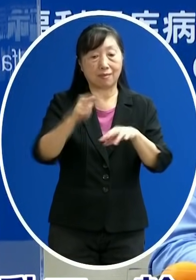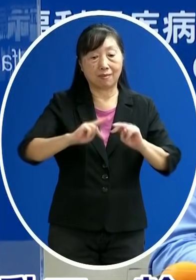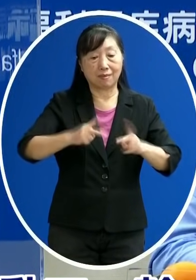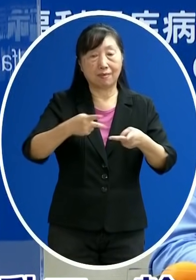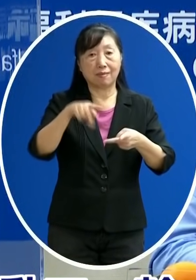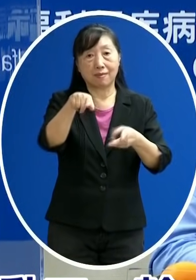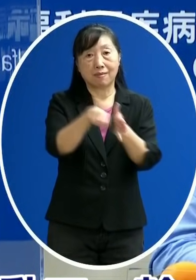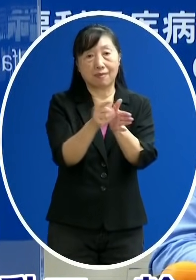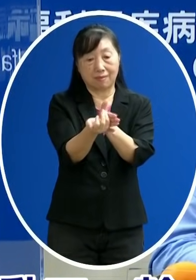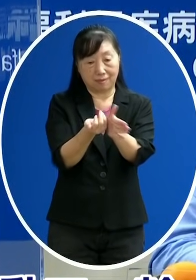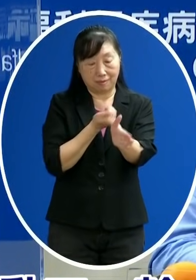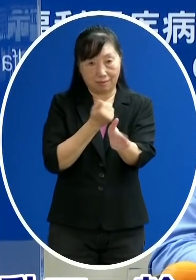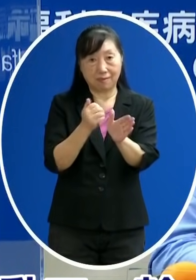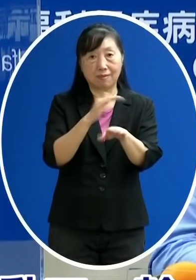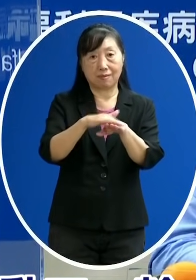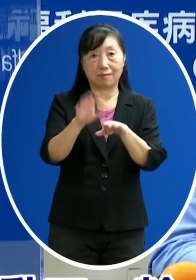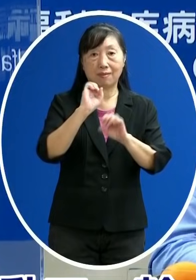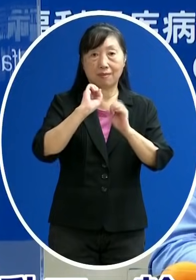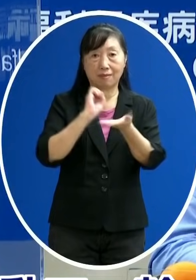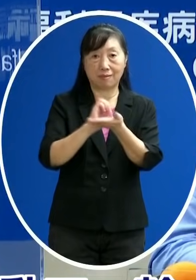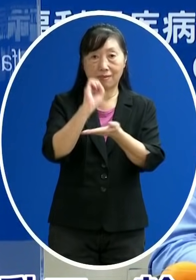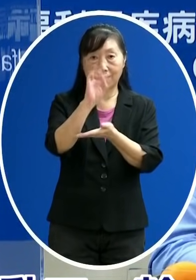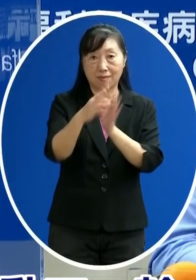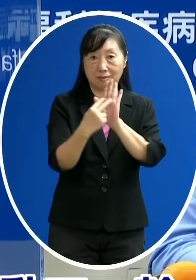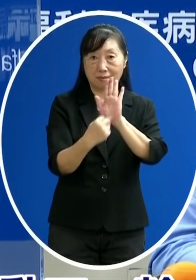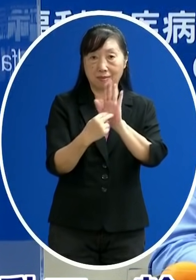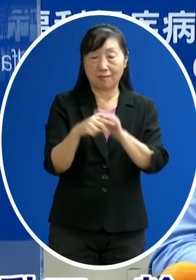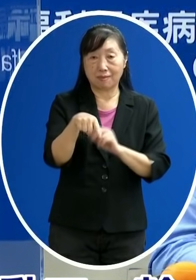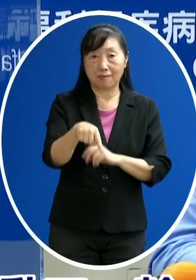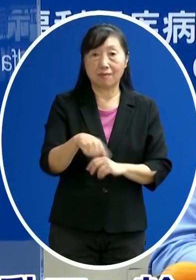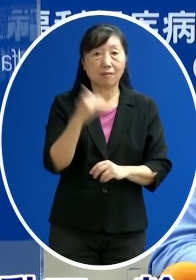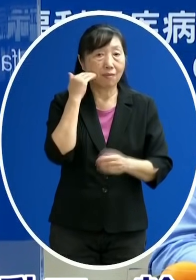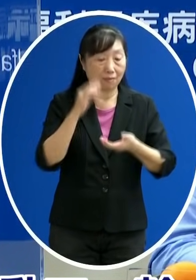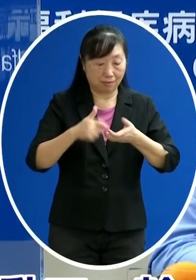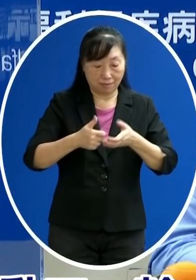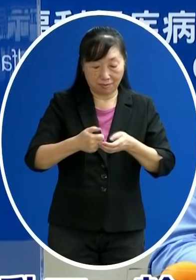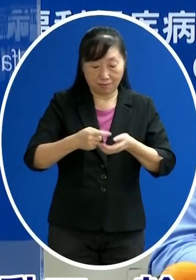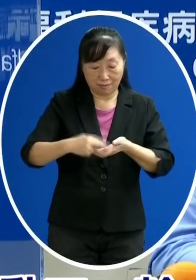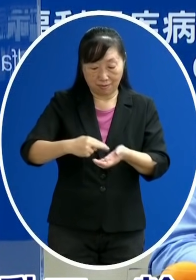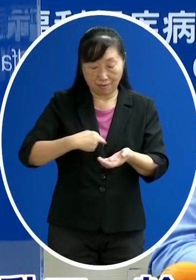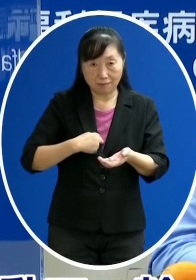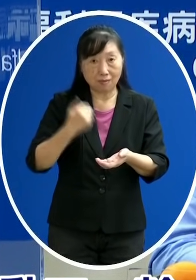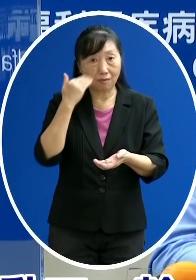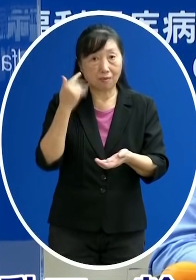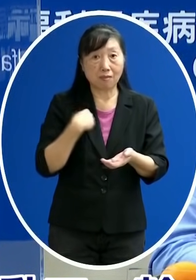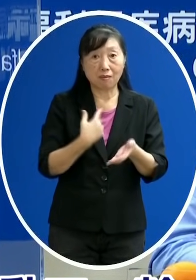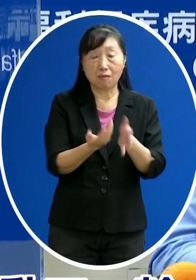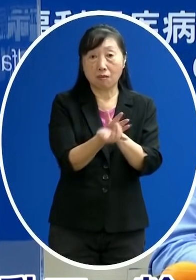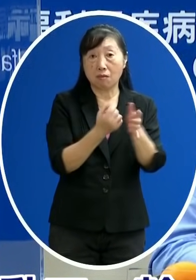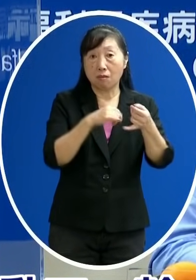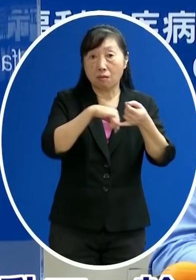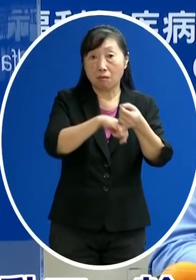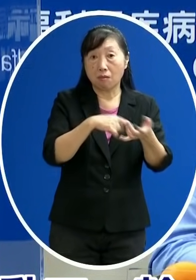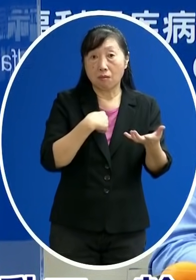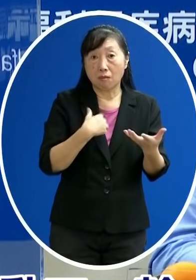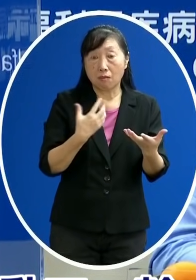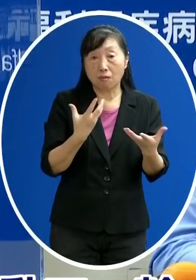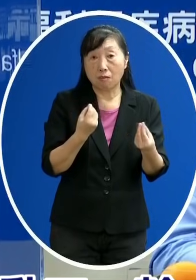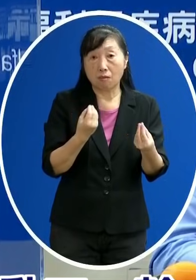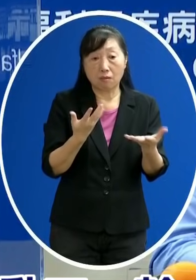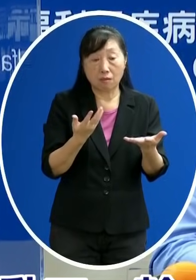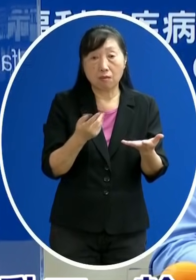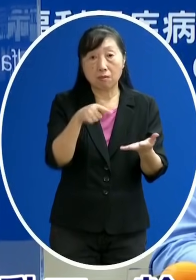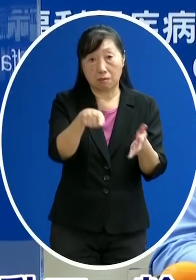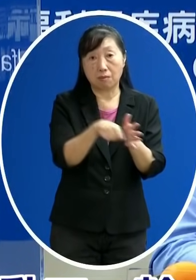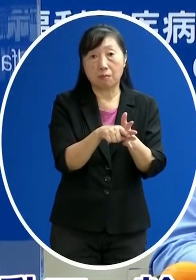跟大家事先来说明。那接到简讯的人哈，没有完成预约者将自动加入下一次的简讯通